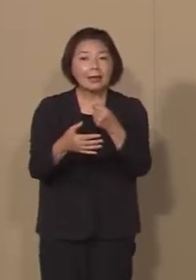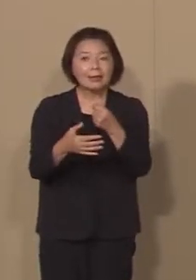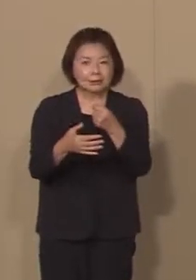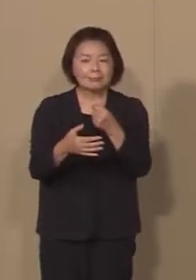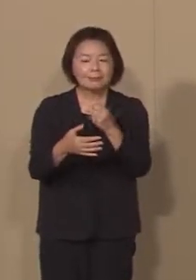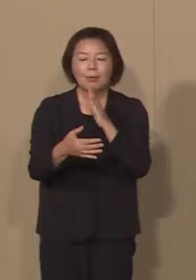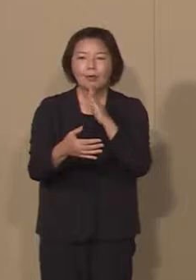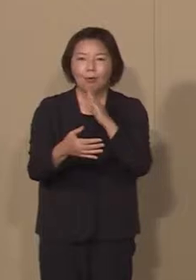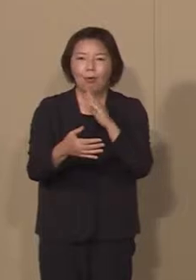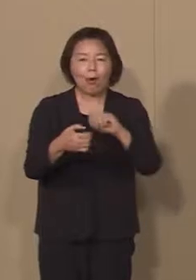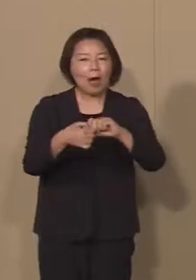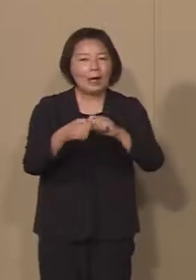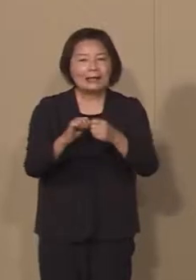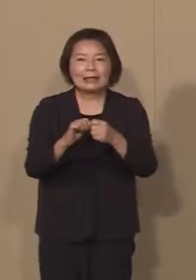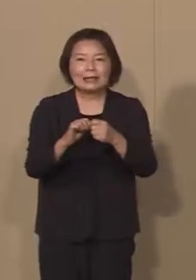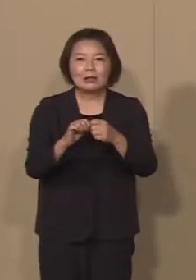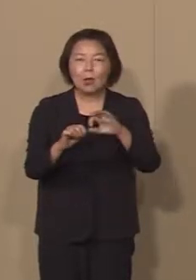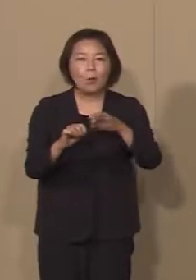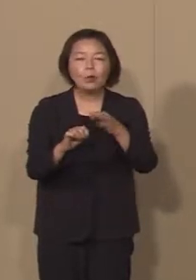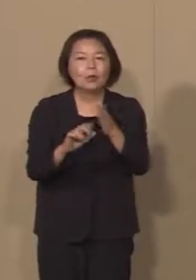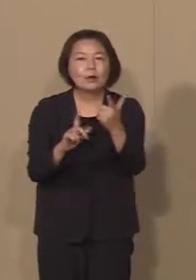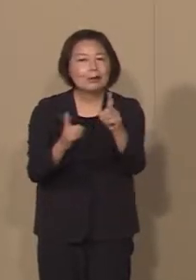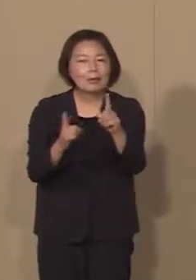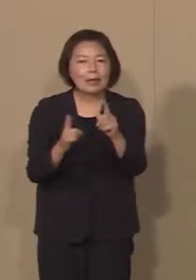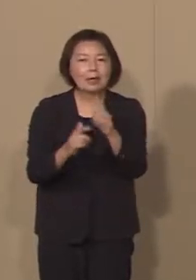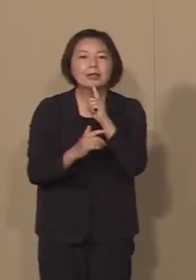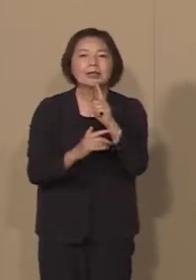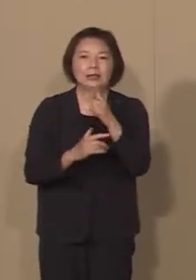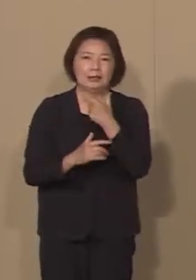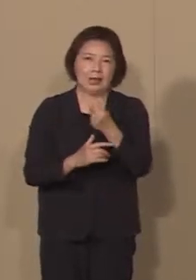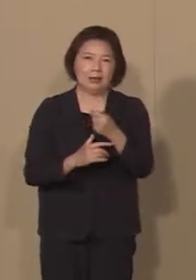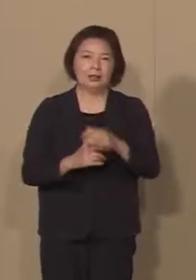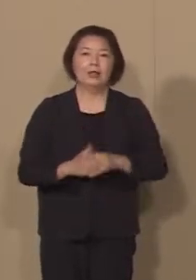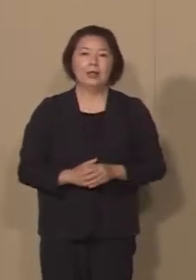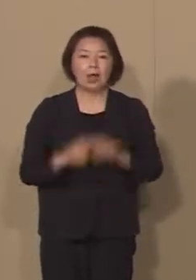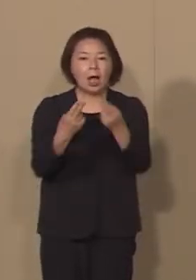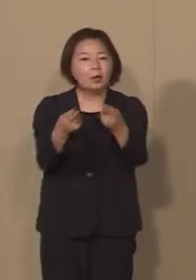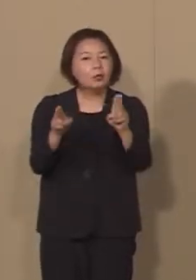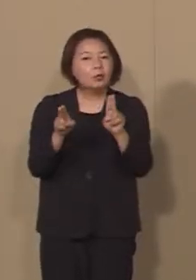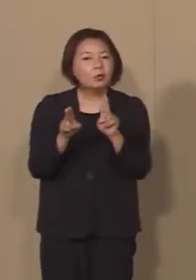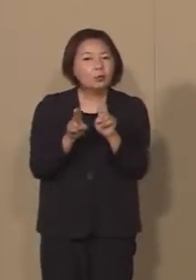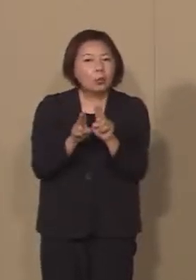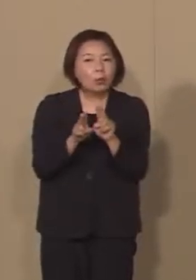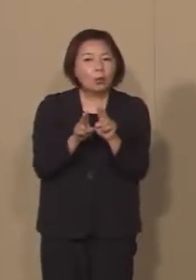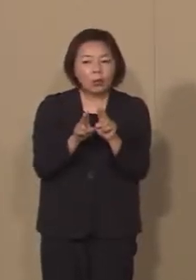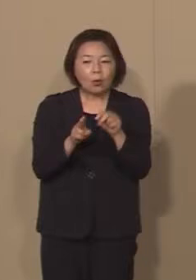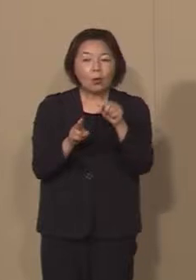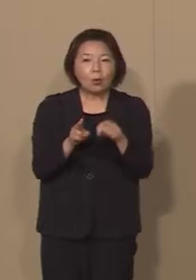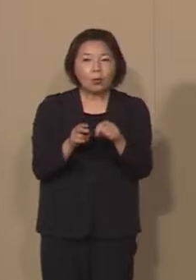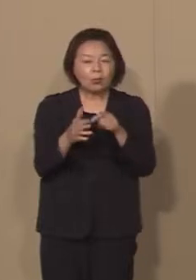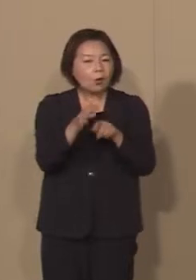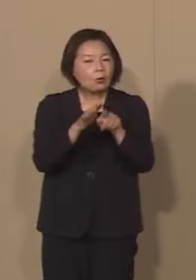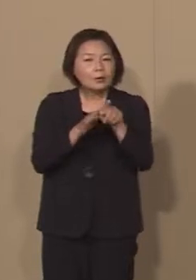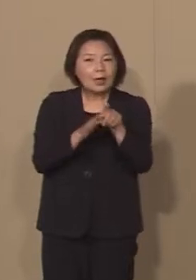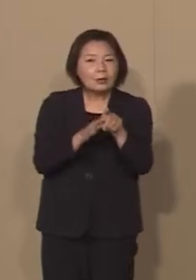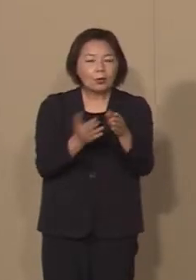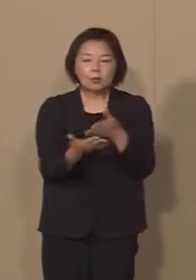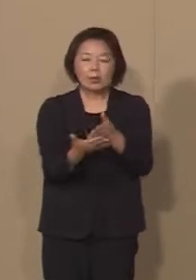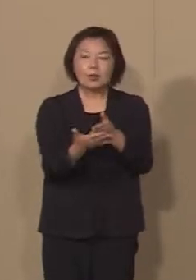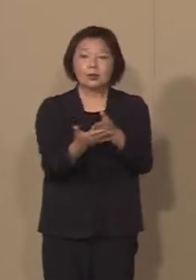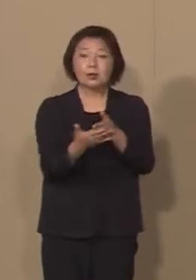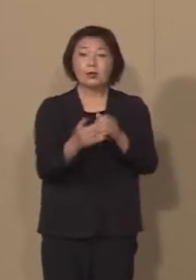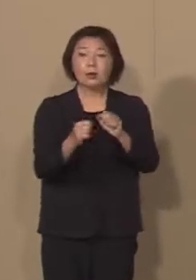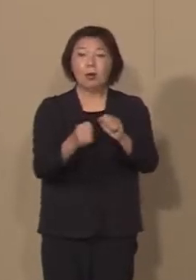色物じゃねーよって話ですでもう割と党首討論とかたぶん聞くとその辺も多分わかってもらえると